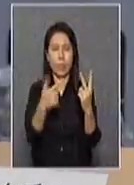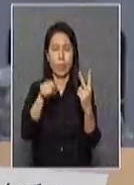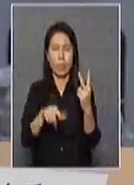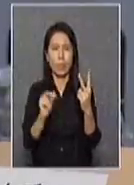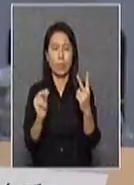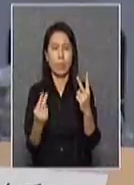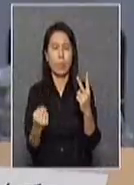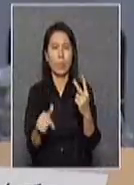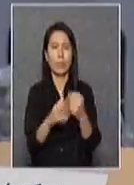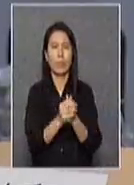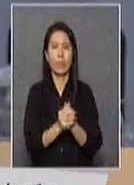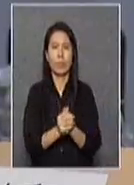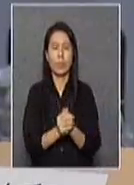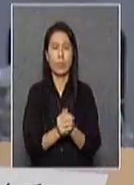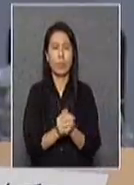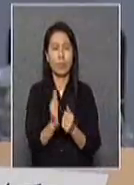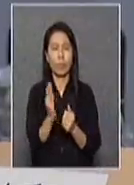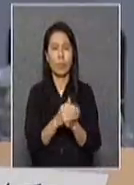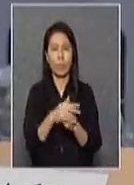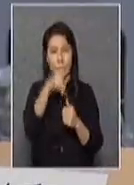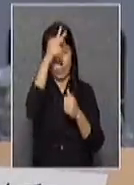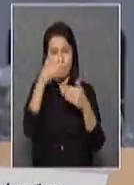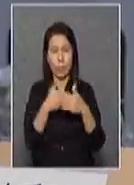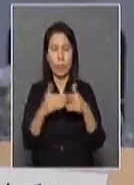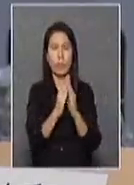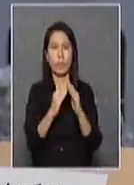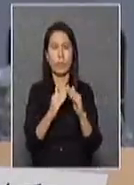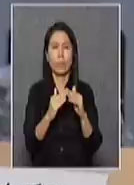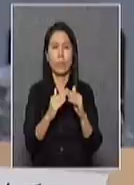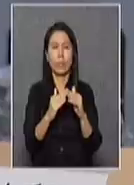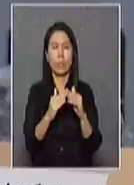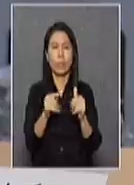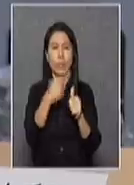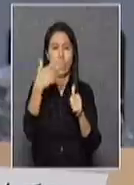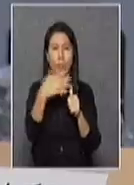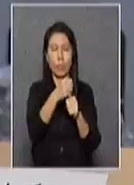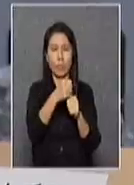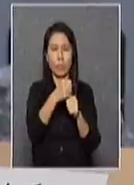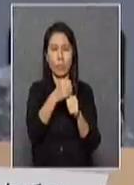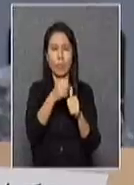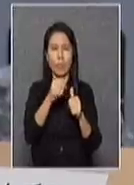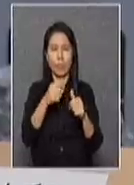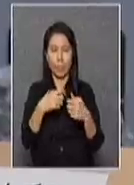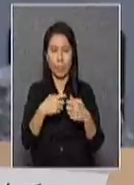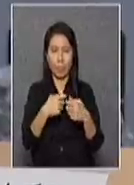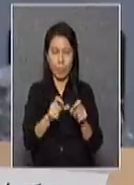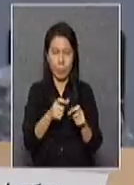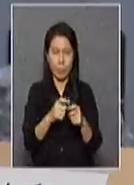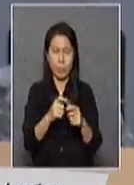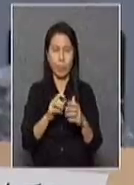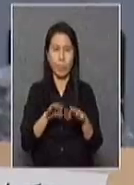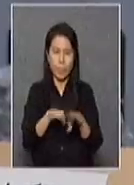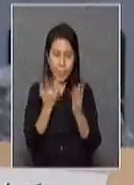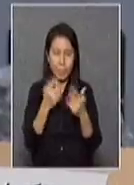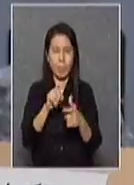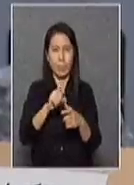2,538,720元，大約相當於運輸及房屋局局長薪金起點的9個月的